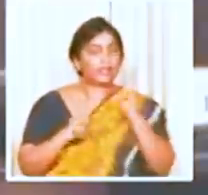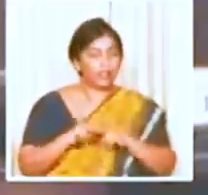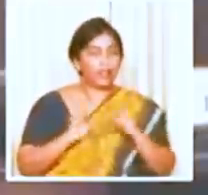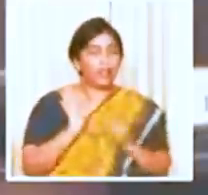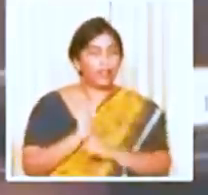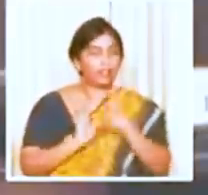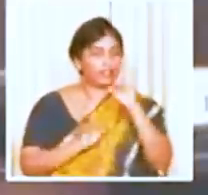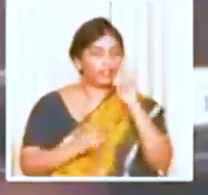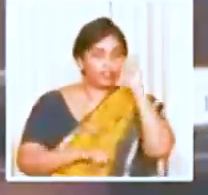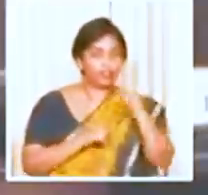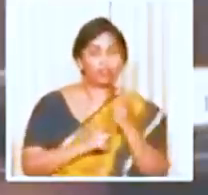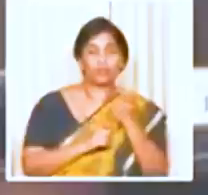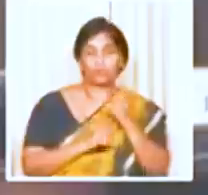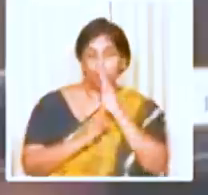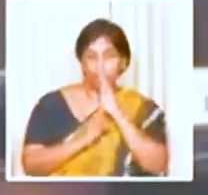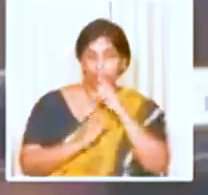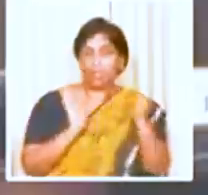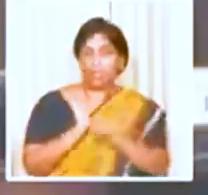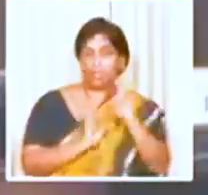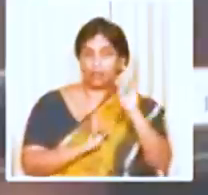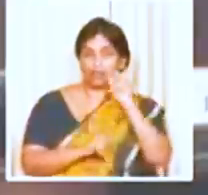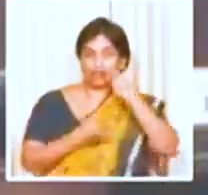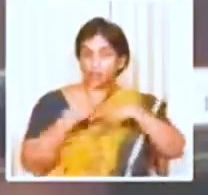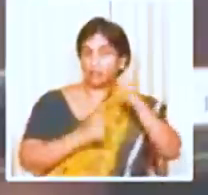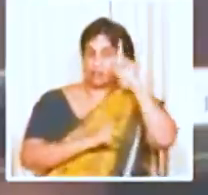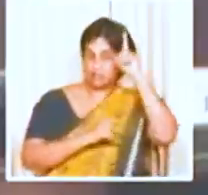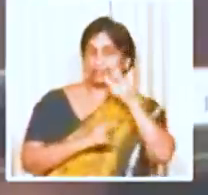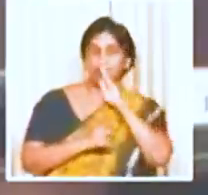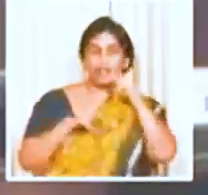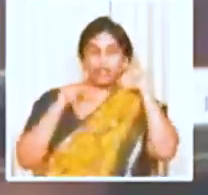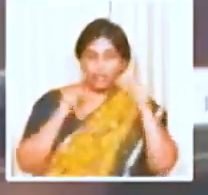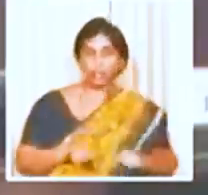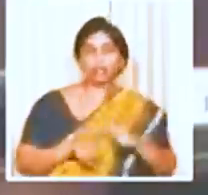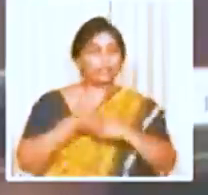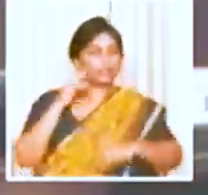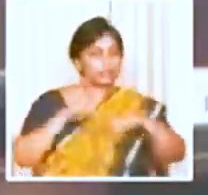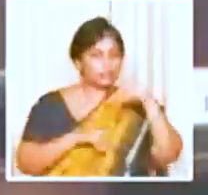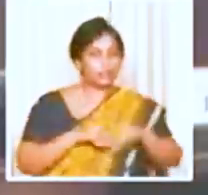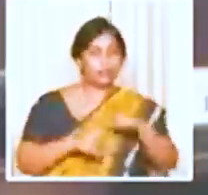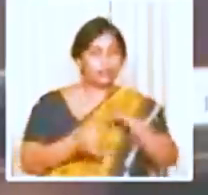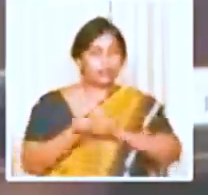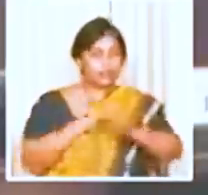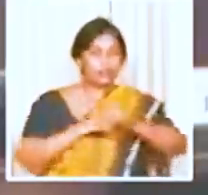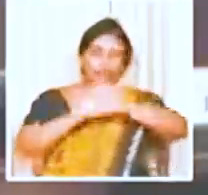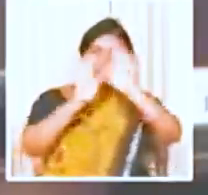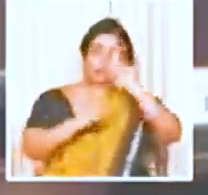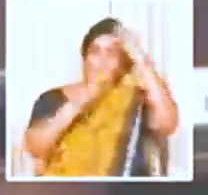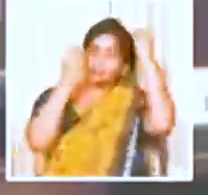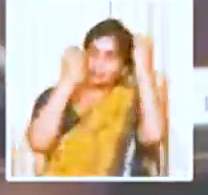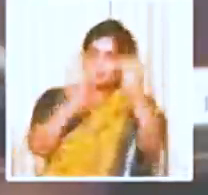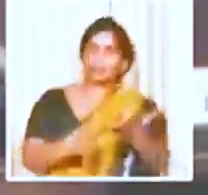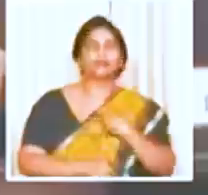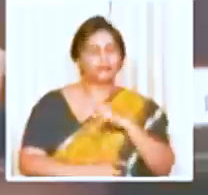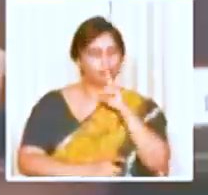125ක් ජනතාවගේ සාපය මේ 125ක් ජනතාවගේ සාපය අද මේ ඡන්දෙට පක්ෂව දෙන සෑම දෙනාටම වැටේ කියලා මතක